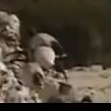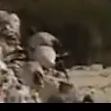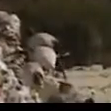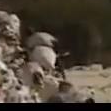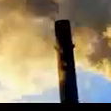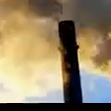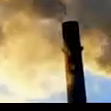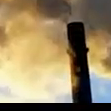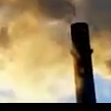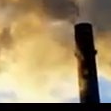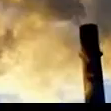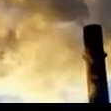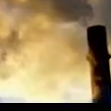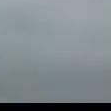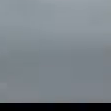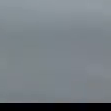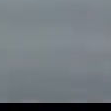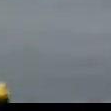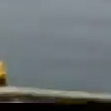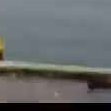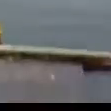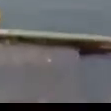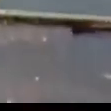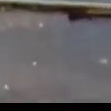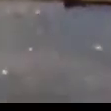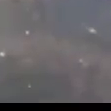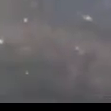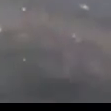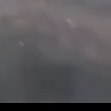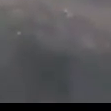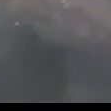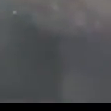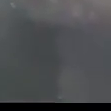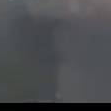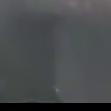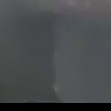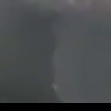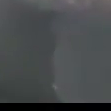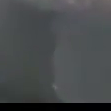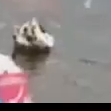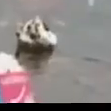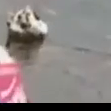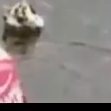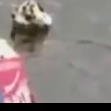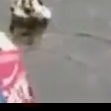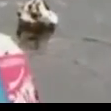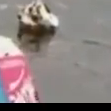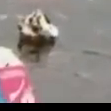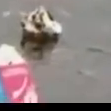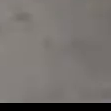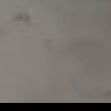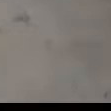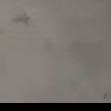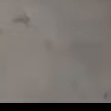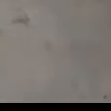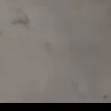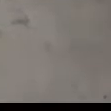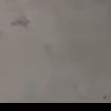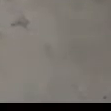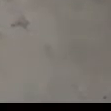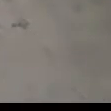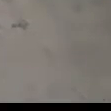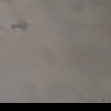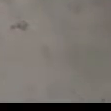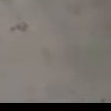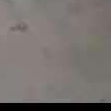tashlayotganimiz sababli havo, suv ifloslanishi, o'simlik va hayvonlarning kamayishiga olib kelmoqda.